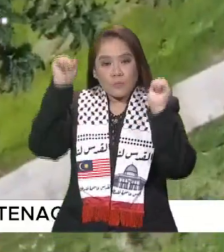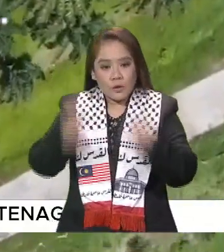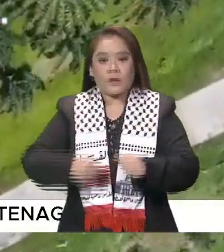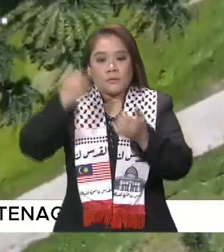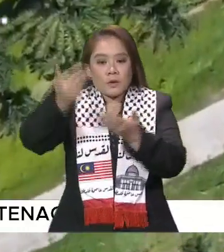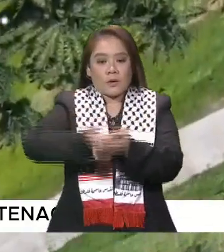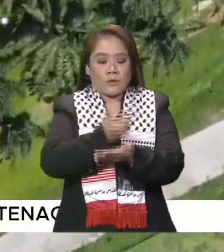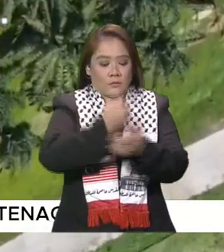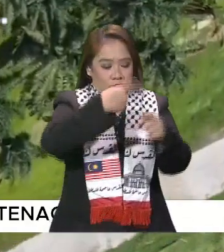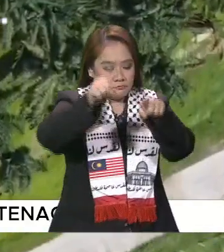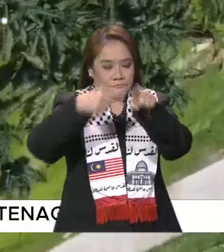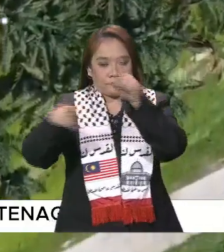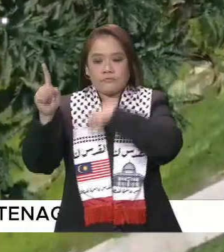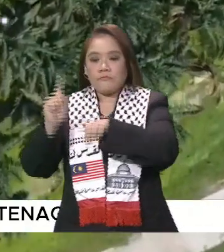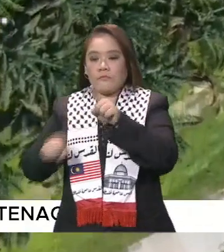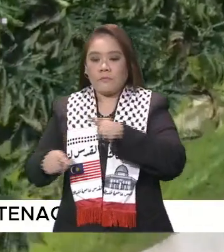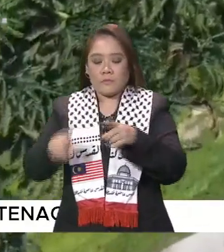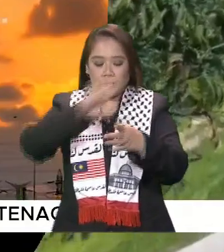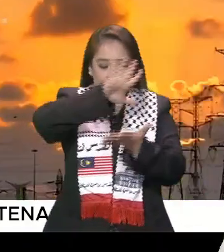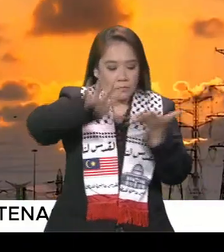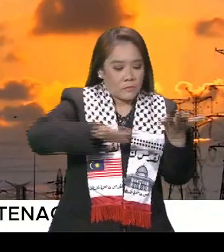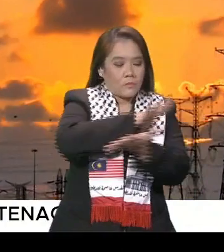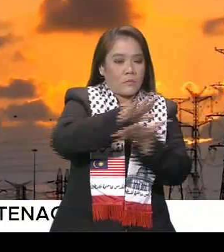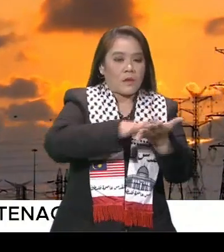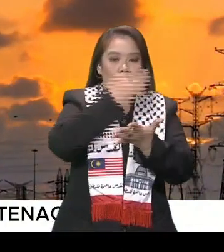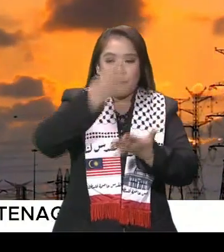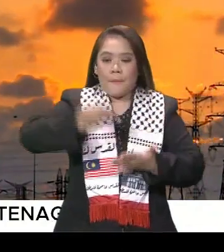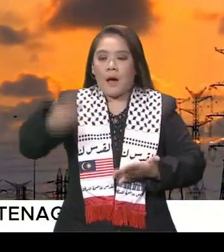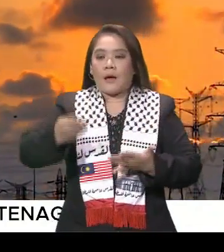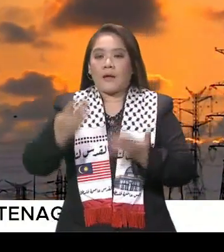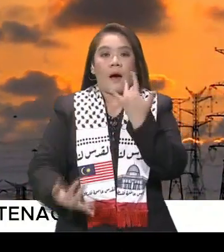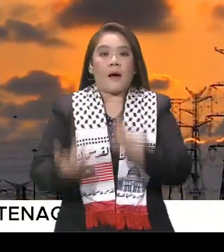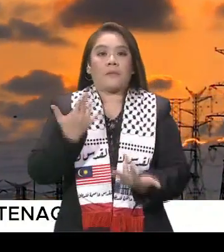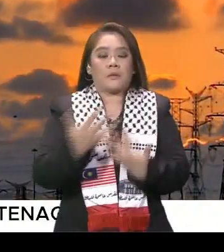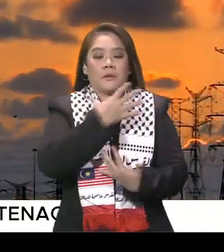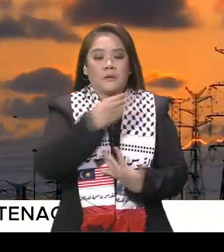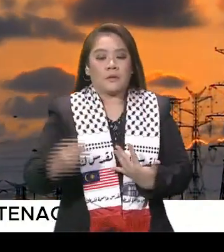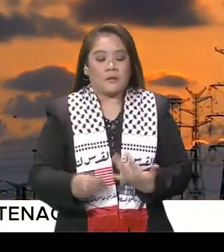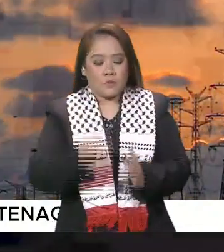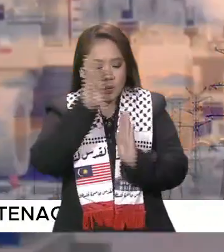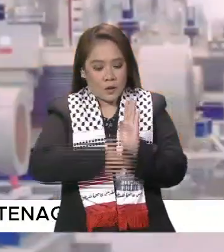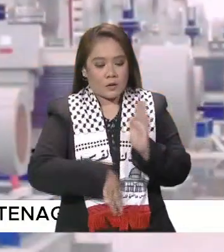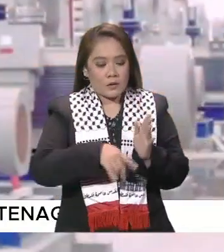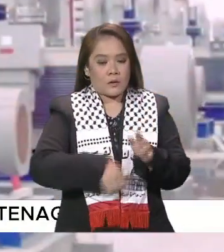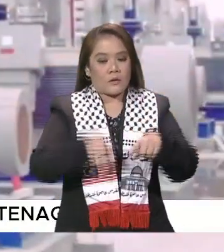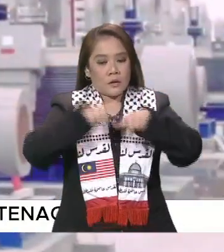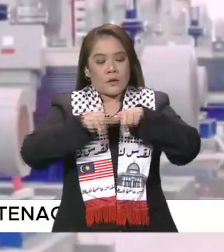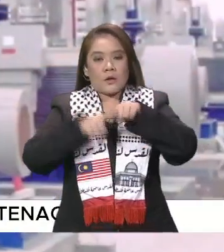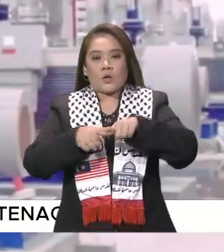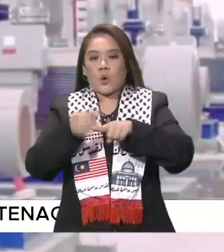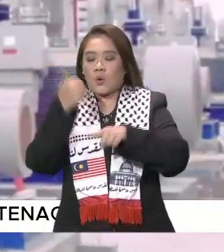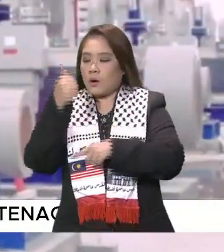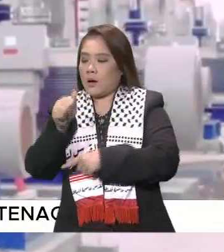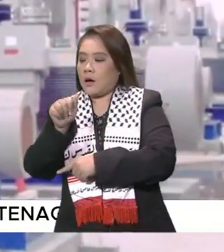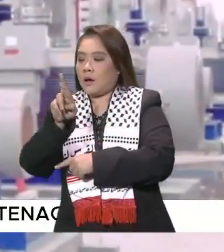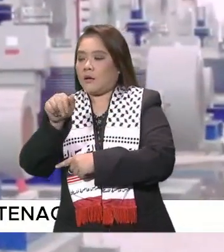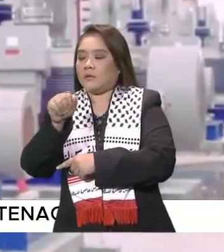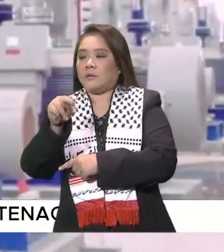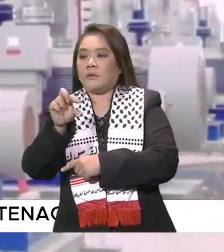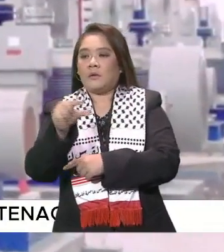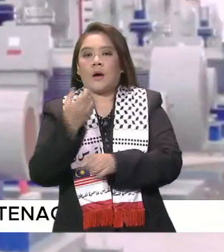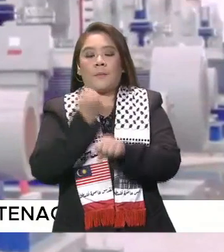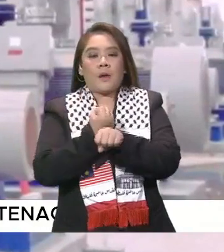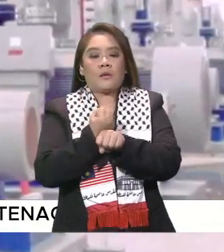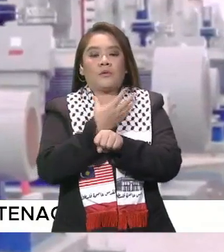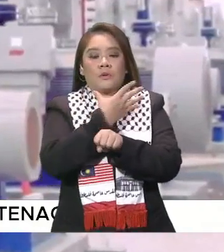melalui mempelbagaikan campuran bahan api. Ia sekaligus dapat mengurangkan kebergantungan kepada arang batu dengan menggunakan